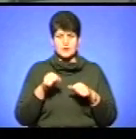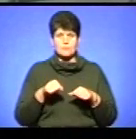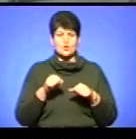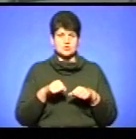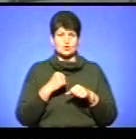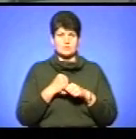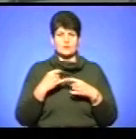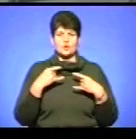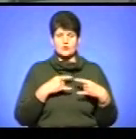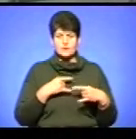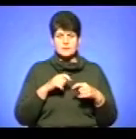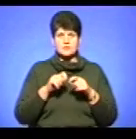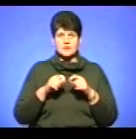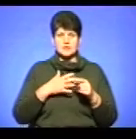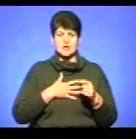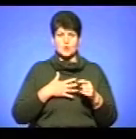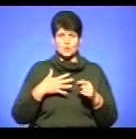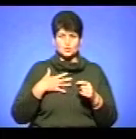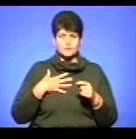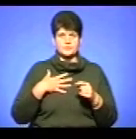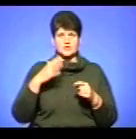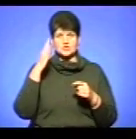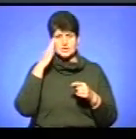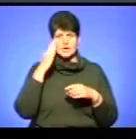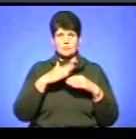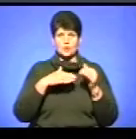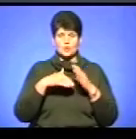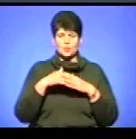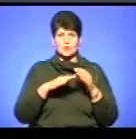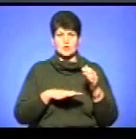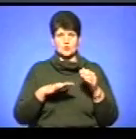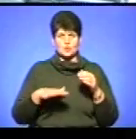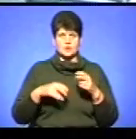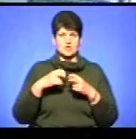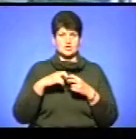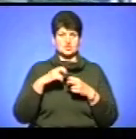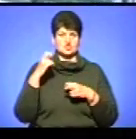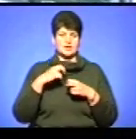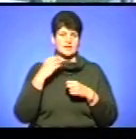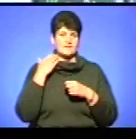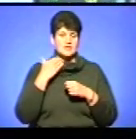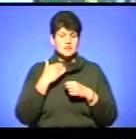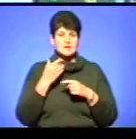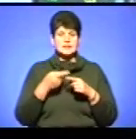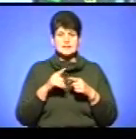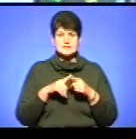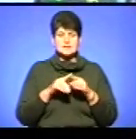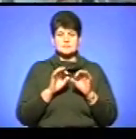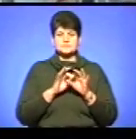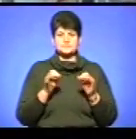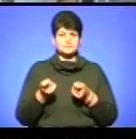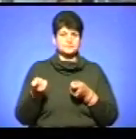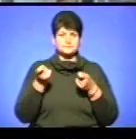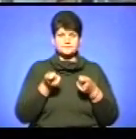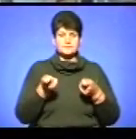робити флюорографію, обстежувати грудну клітку, череп, руки, ноги, шийний відділ. Це універсальний пересувний